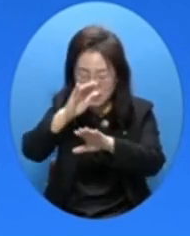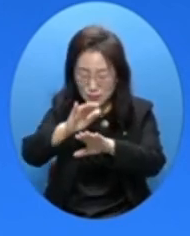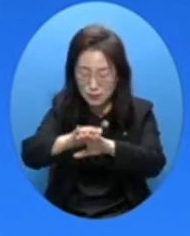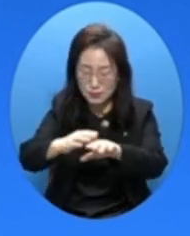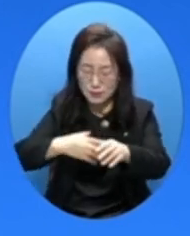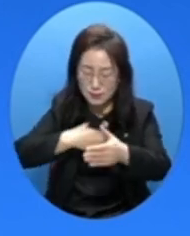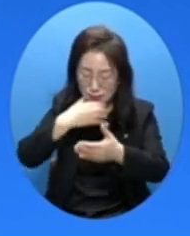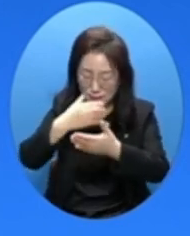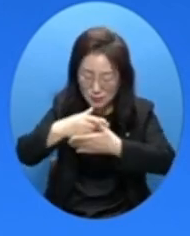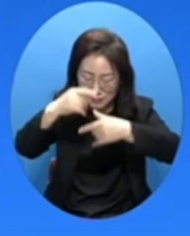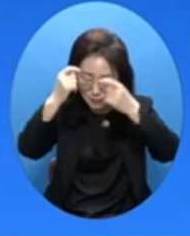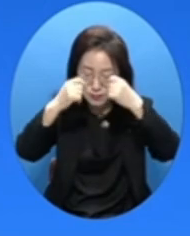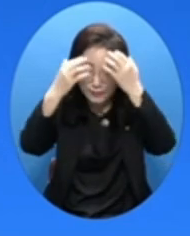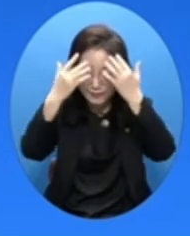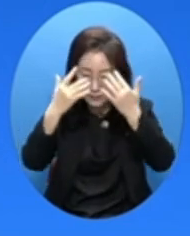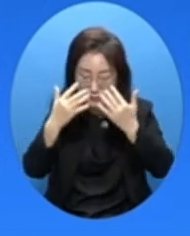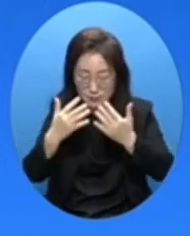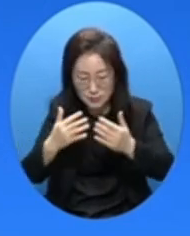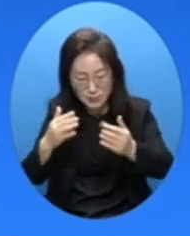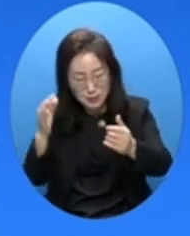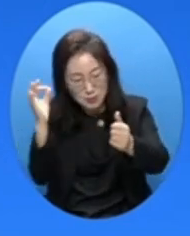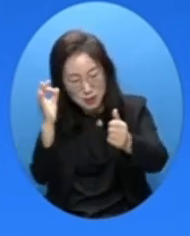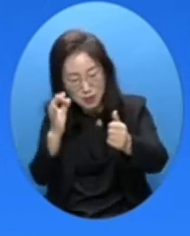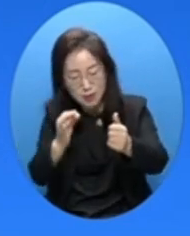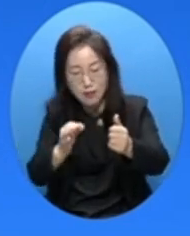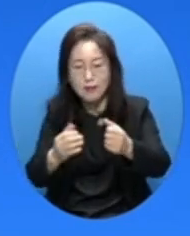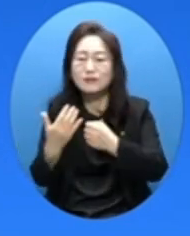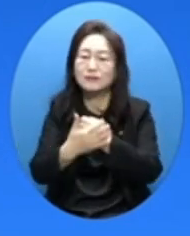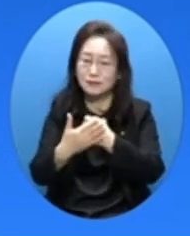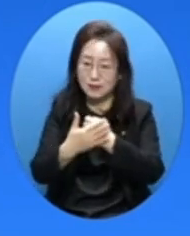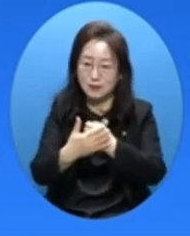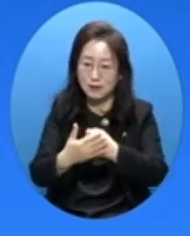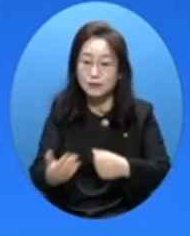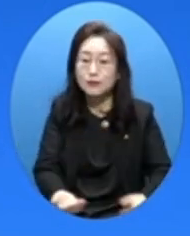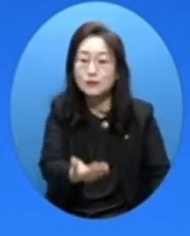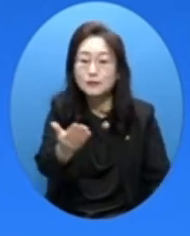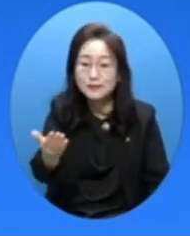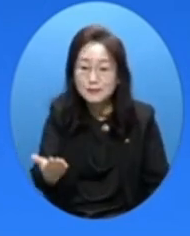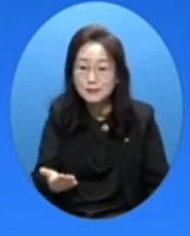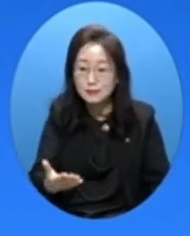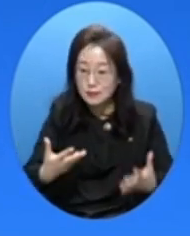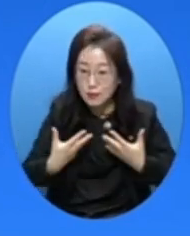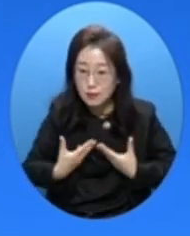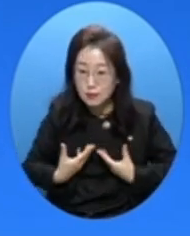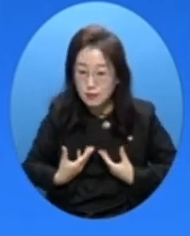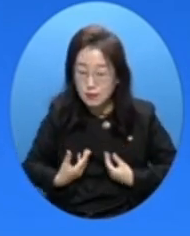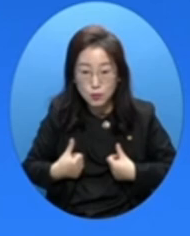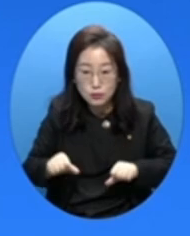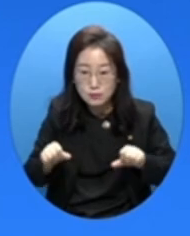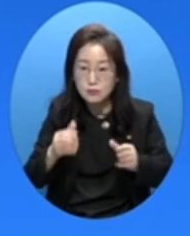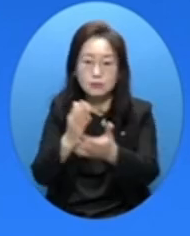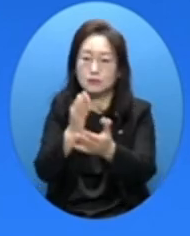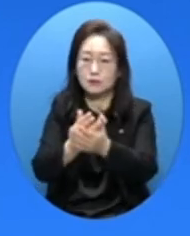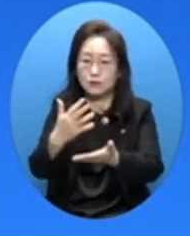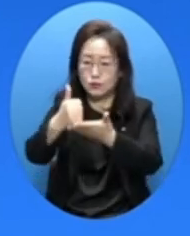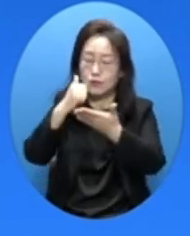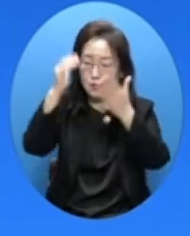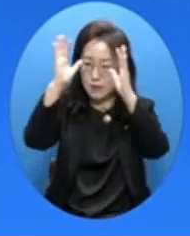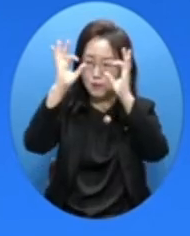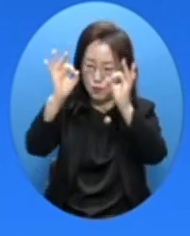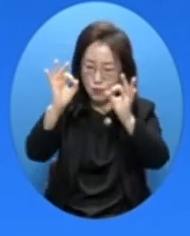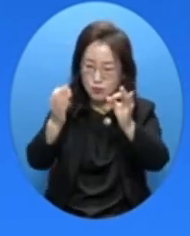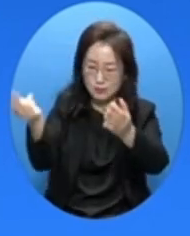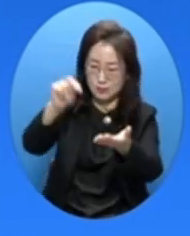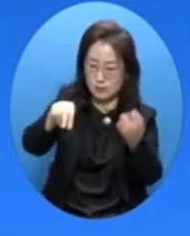눈물 흘리는 모습을 보면서 제가 은혜를 받았습니다. 여러분, 절망에 주저앉아 있지 말고 주님만 바라보고 일어나시기